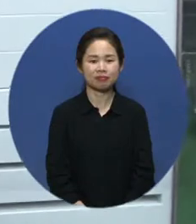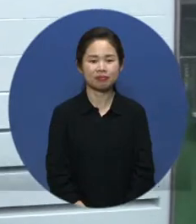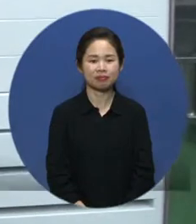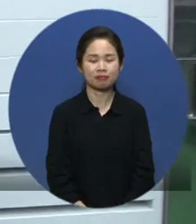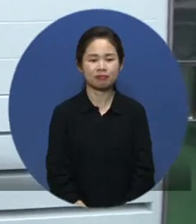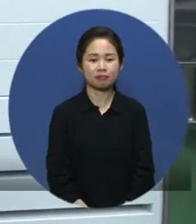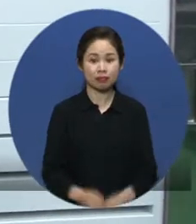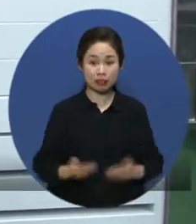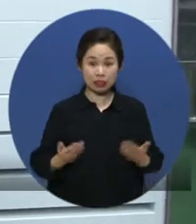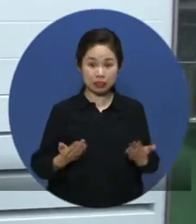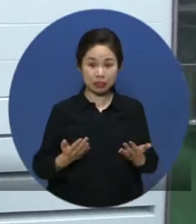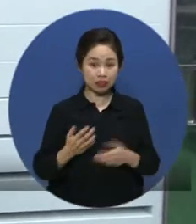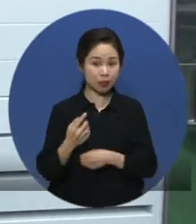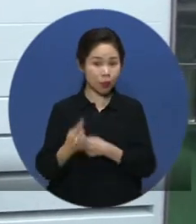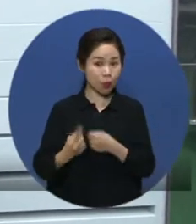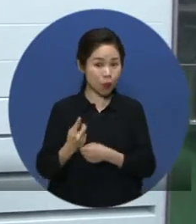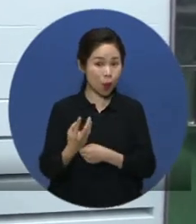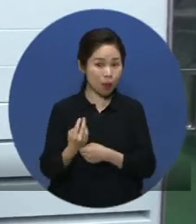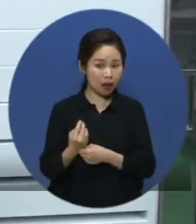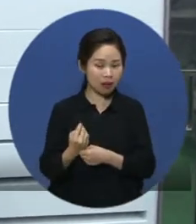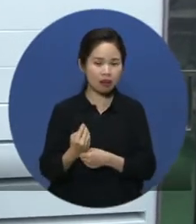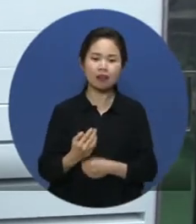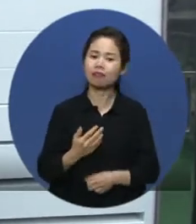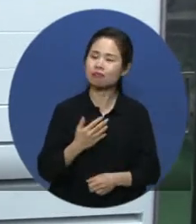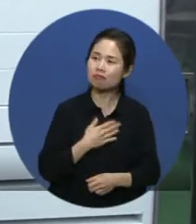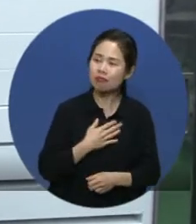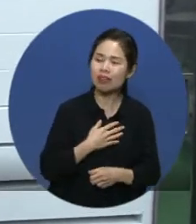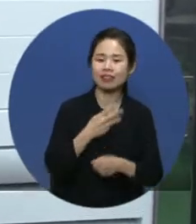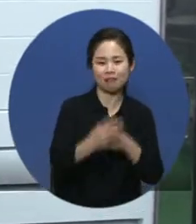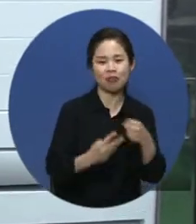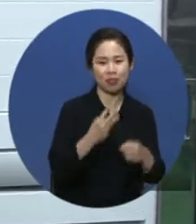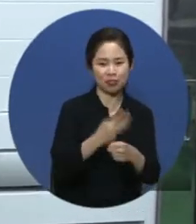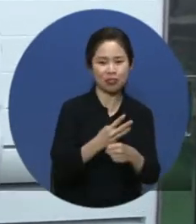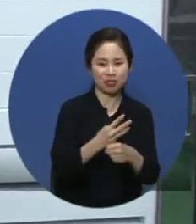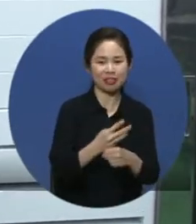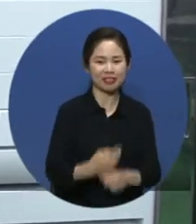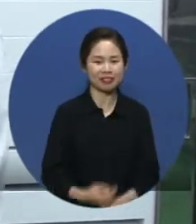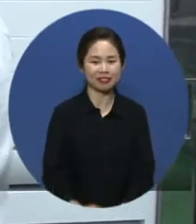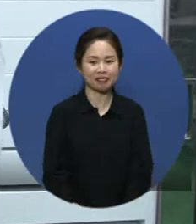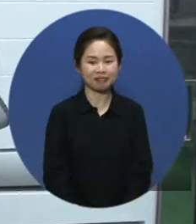여기서 일하신 지는 얼마 되셨어요? 지금 딱 3년 됐습니다.